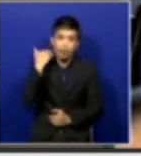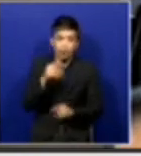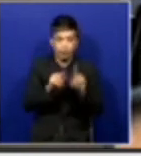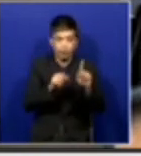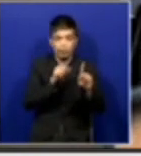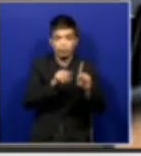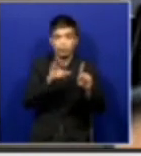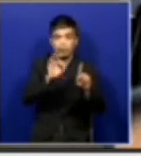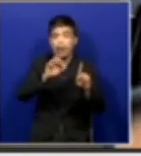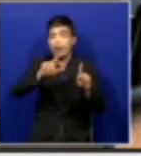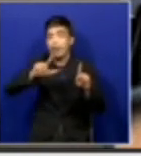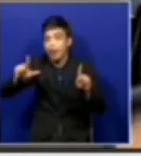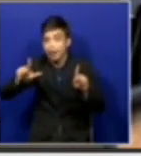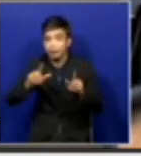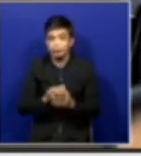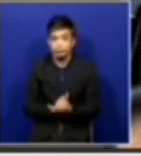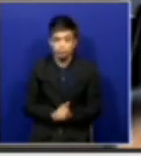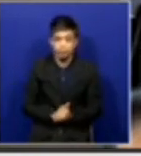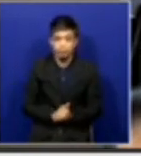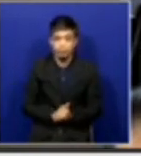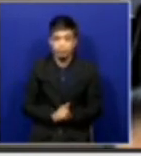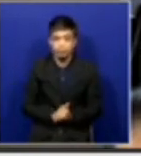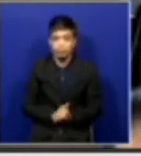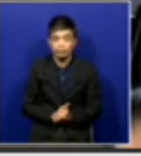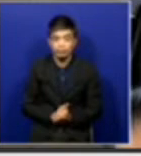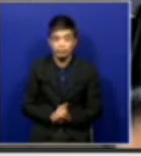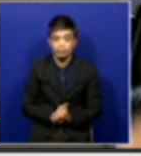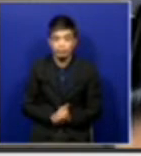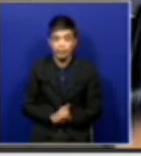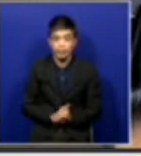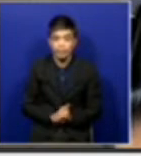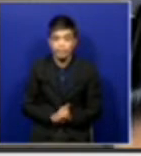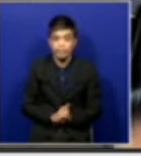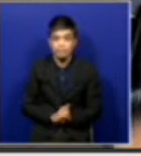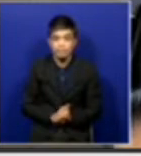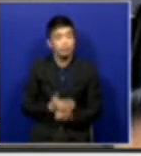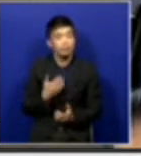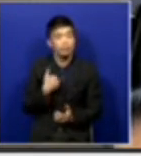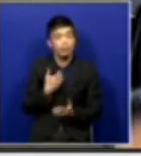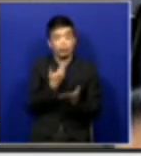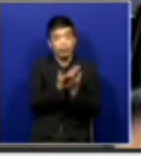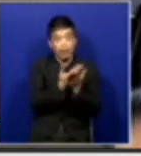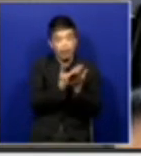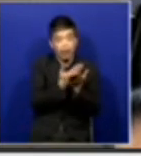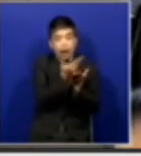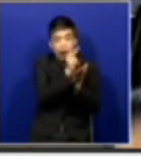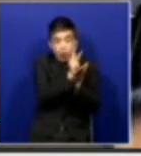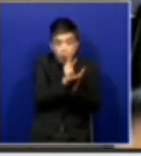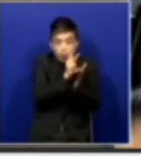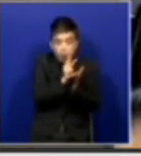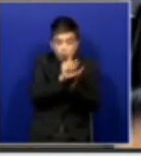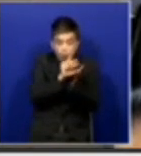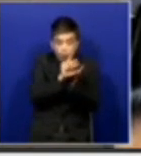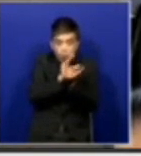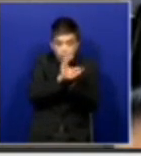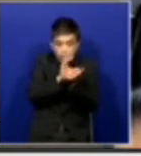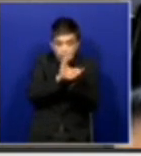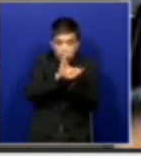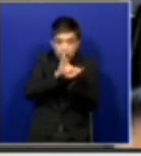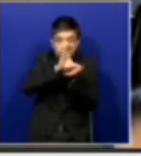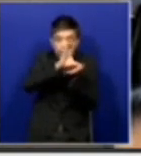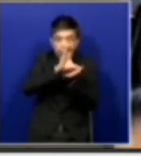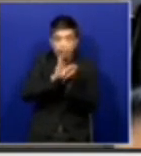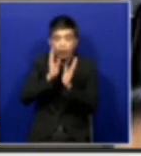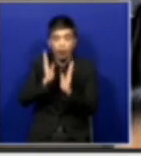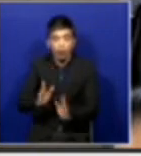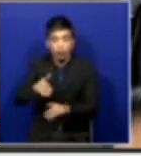1.9 ล้านล้านแล้วหนี้จะท่วมหัว ประชากรประเทศไทยต้องรับผิดชอบ